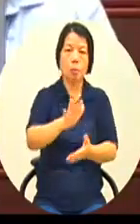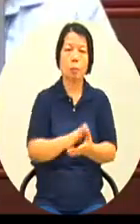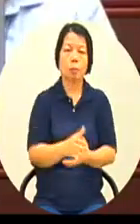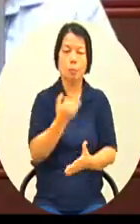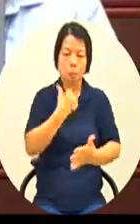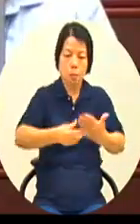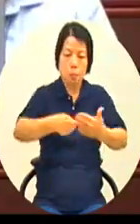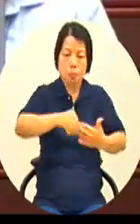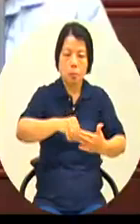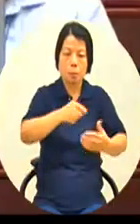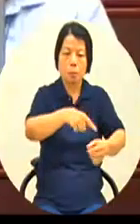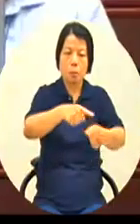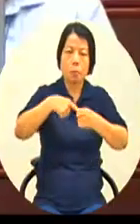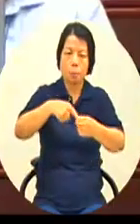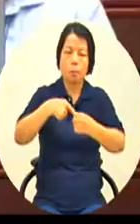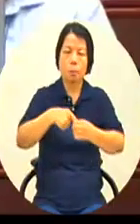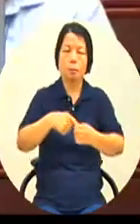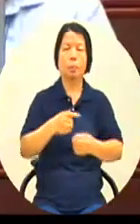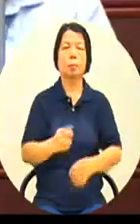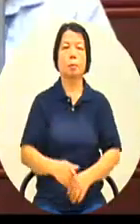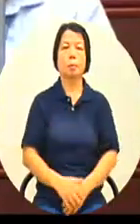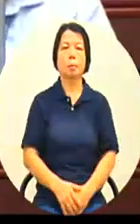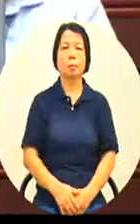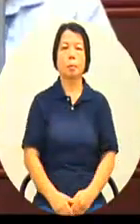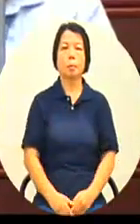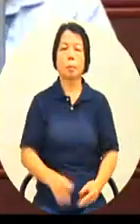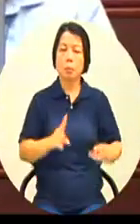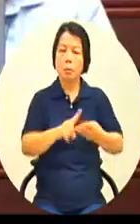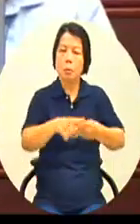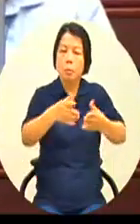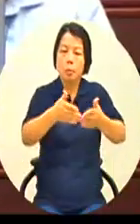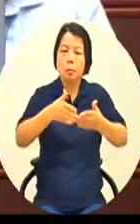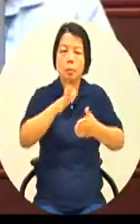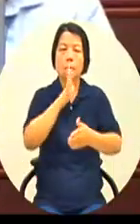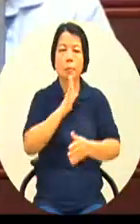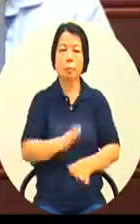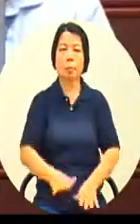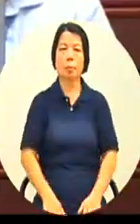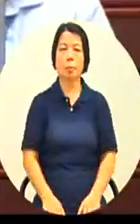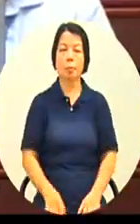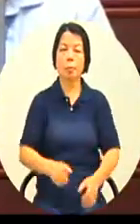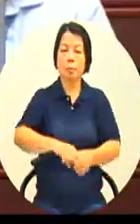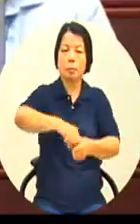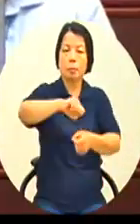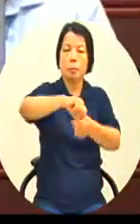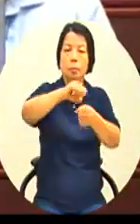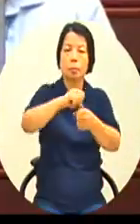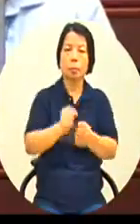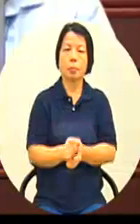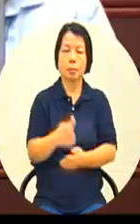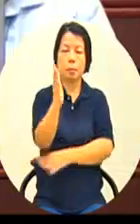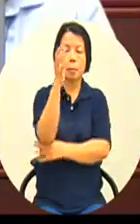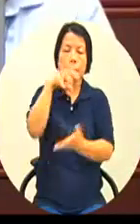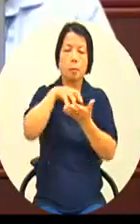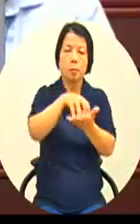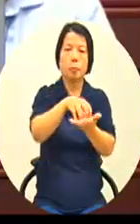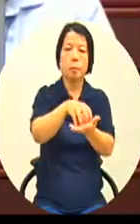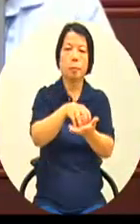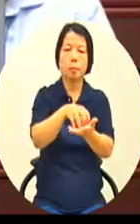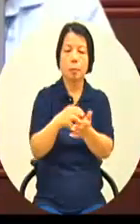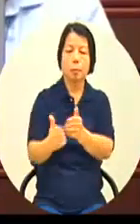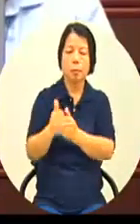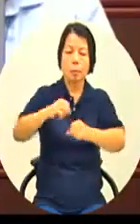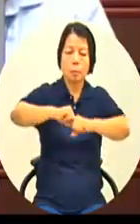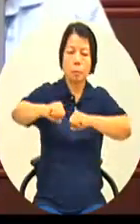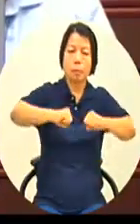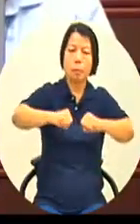他们的收入跟那个生意。啊，最主要嘛是希望讲，透过我们增加合法计程车的这个竞争性吼，会